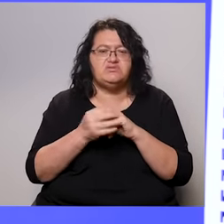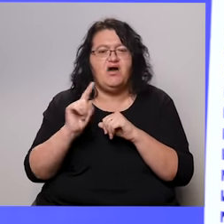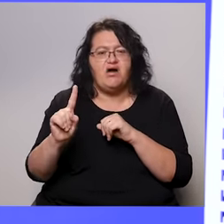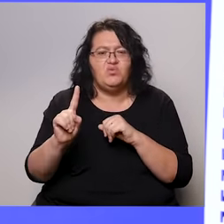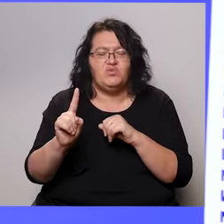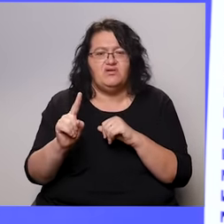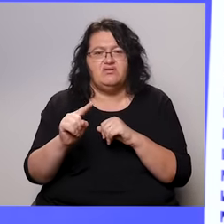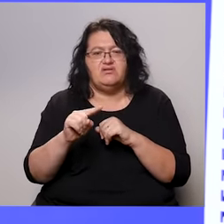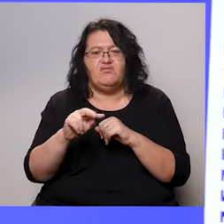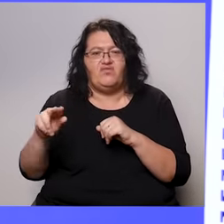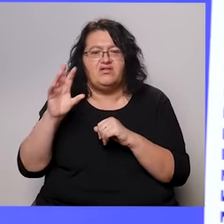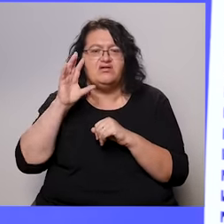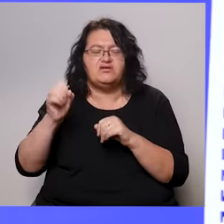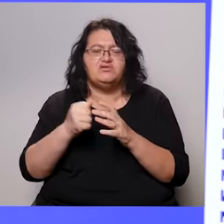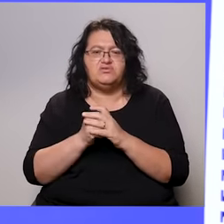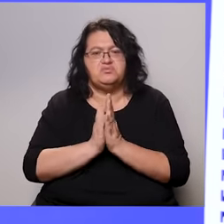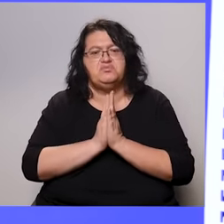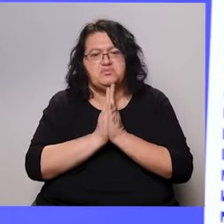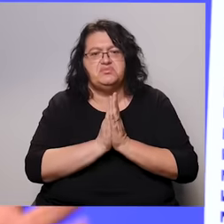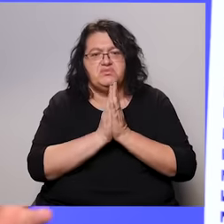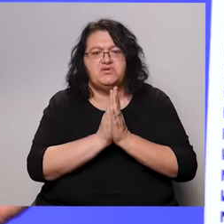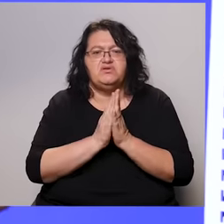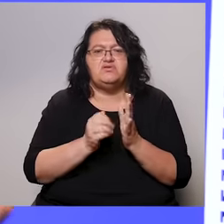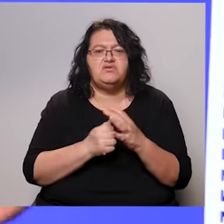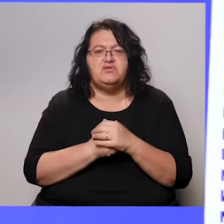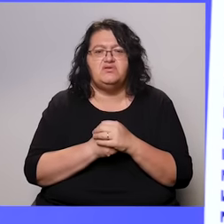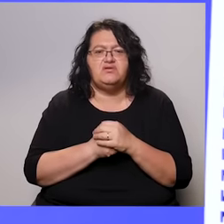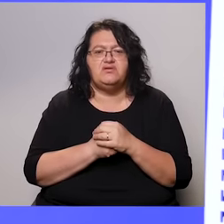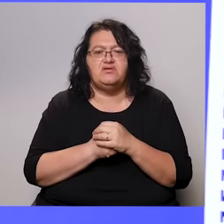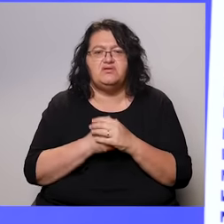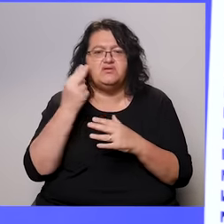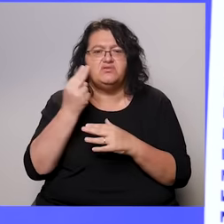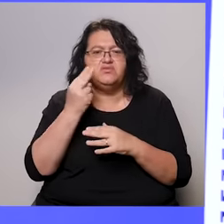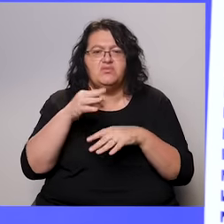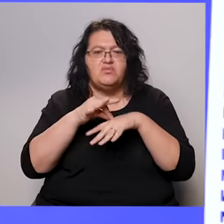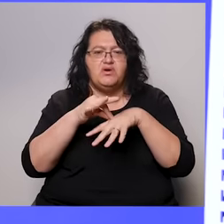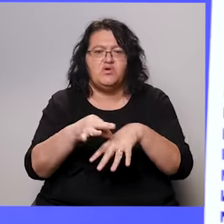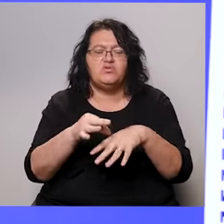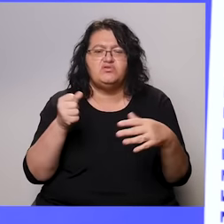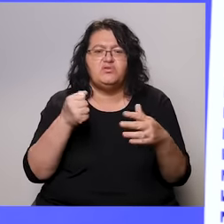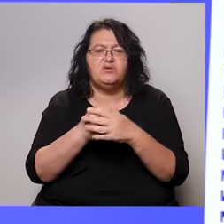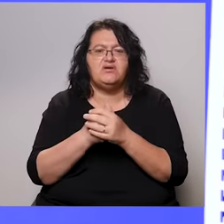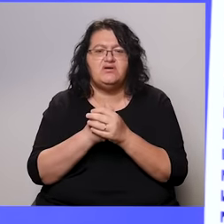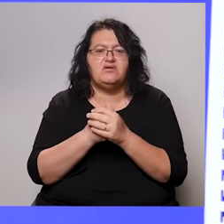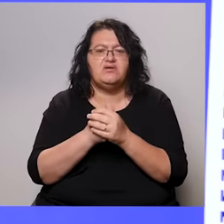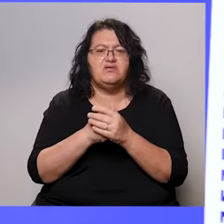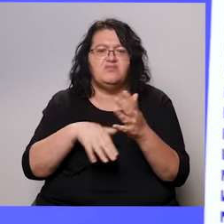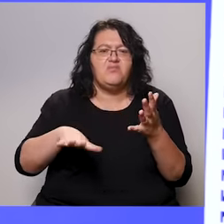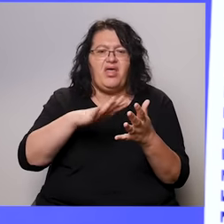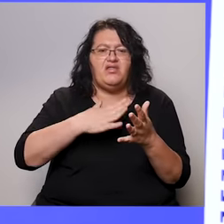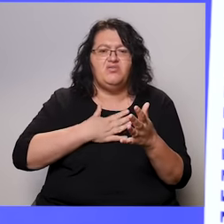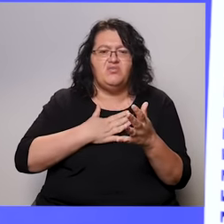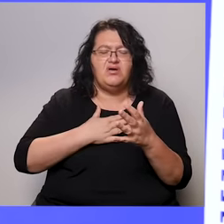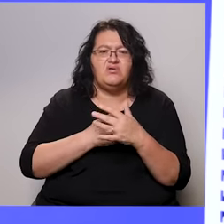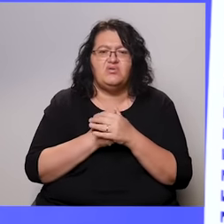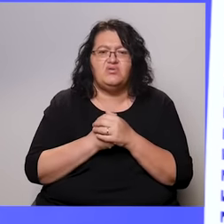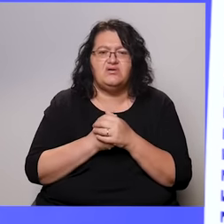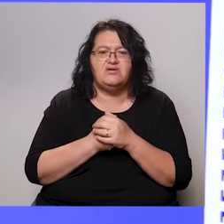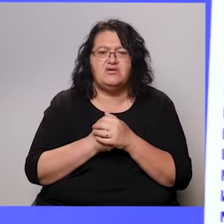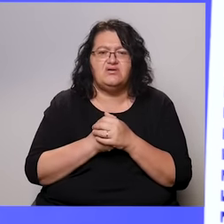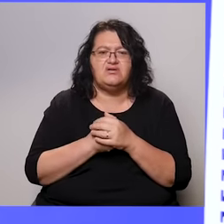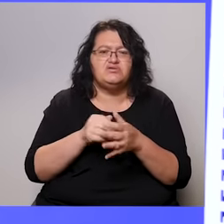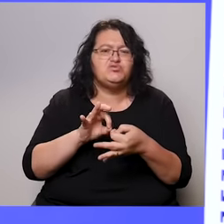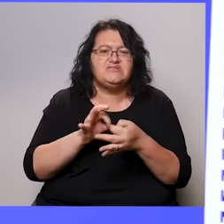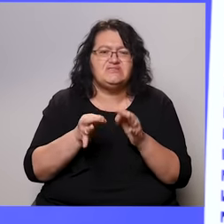fratelui. Haideți, ne punem la rugăciune. Mă duce Dumnezeu până într-acolo încât mă duce în mediul meu.